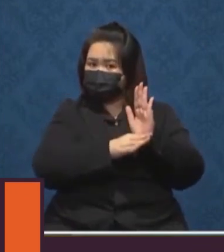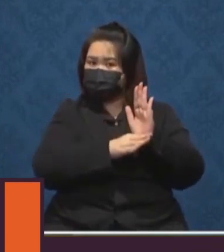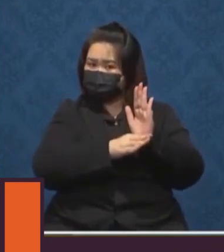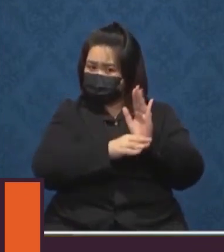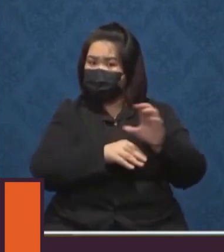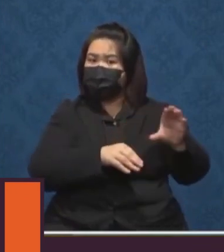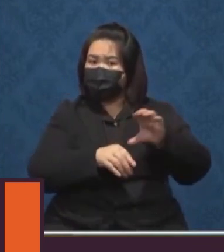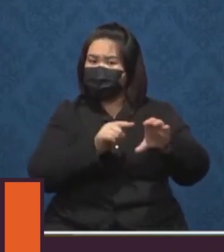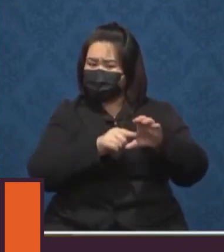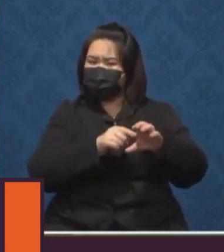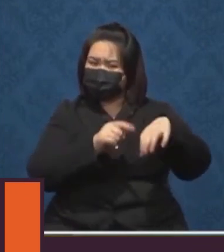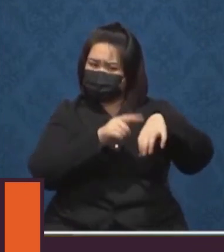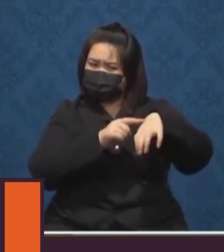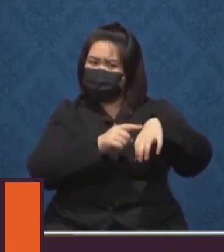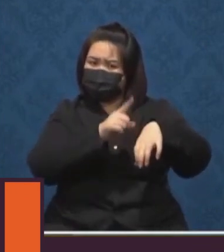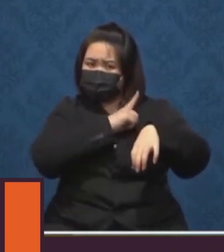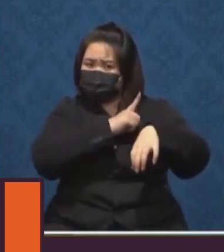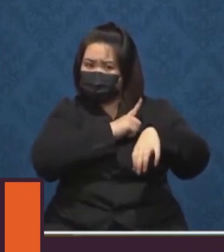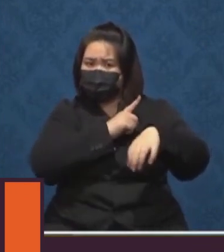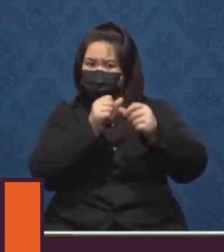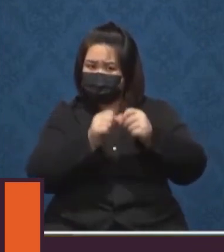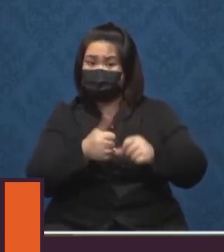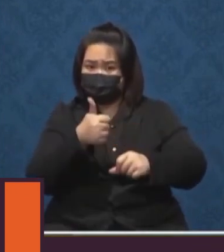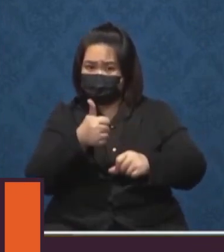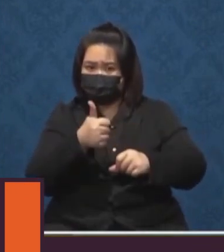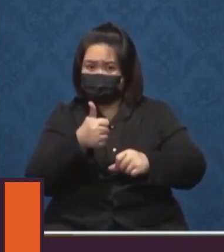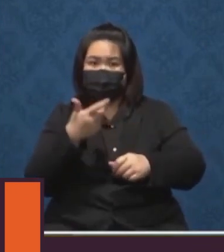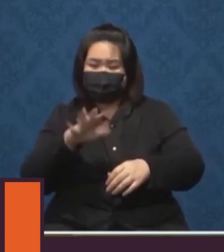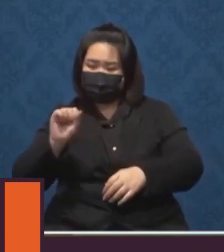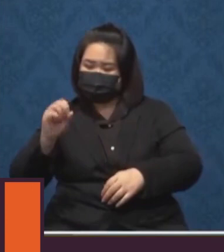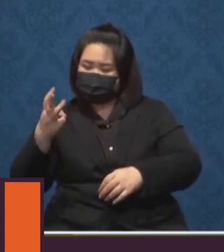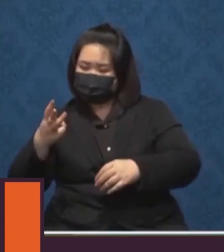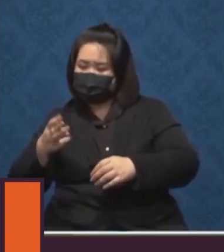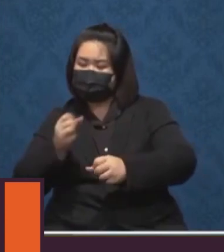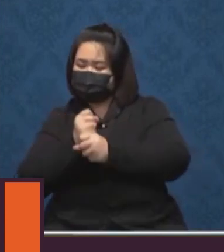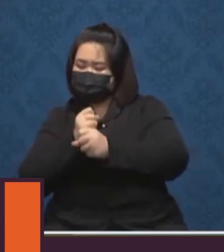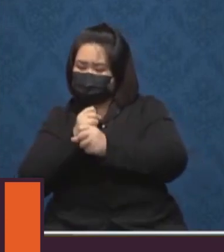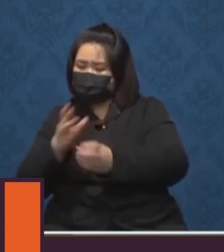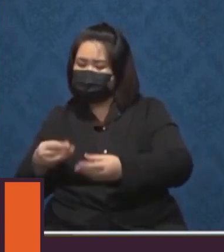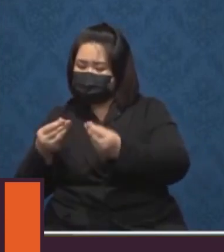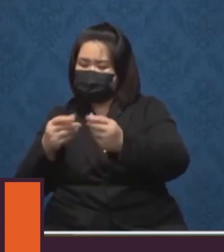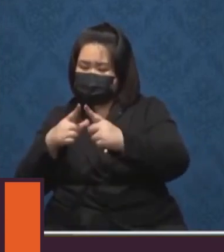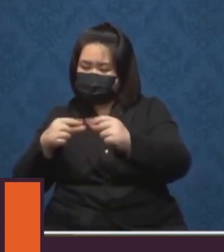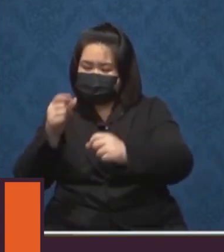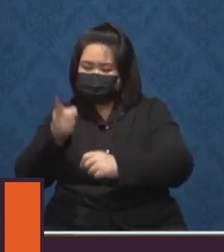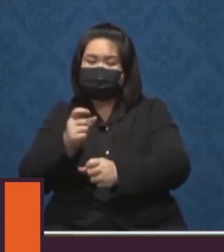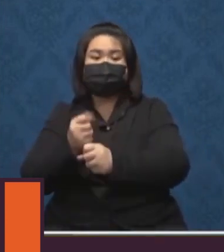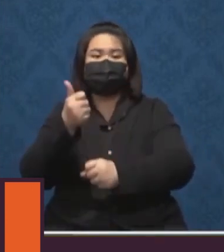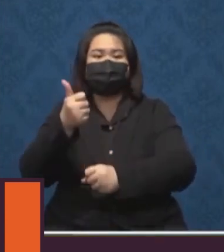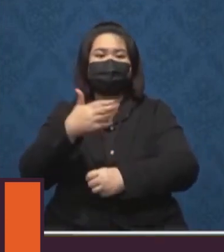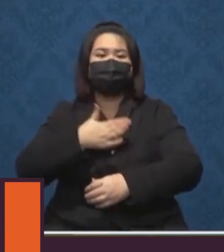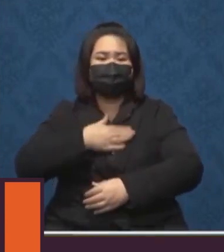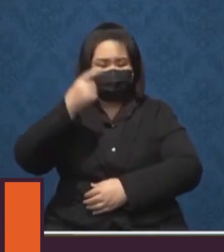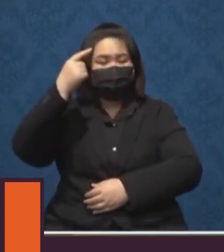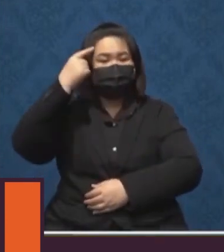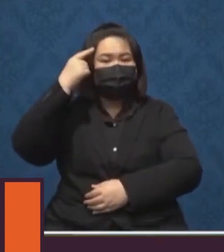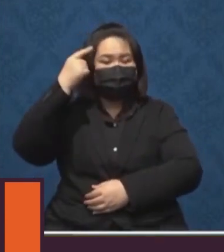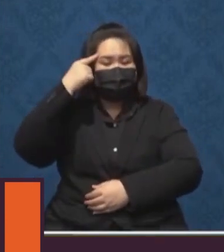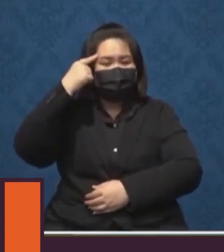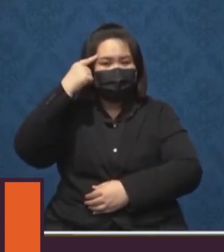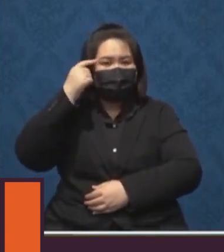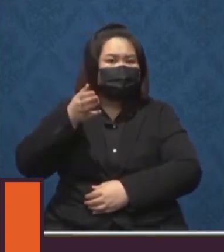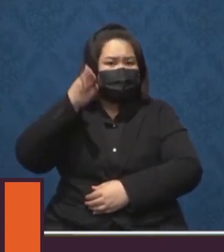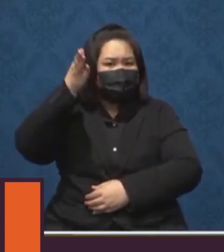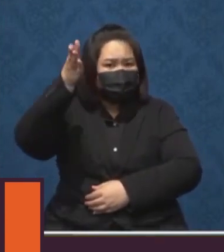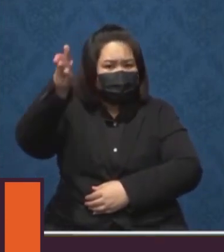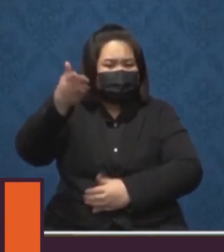ภาระทางงบประมาณเพื่อรอวันที่เราสร้างสวัสดิการเรียนฟรีได้สำเร็จจริงๆเมื่อวันนั้นผมก็เชื่อเหลือเกินครับว่าจะไม่มีใครจ